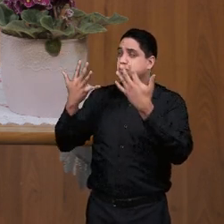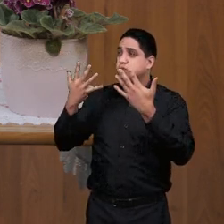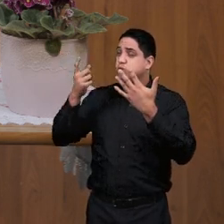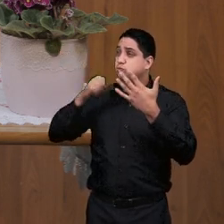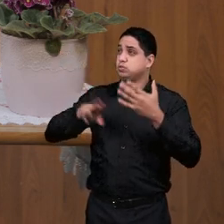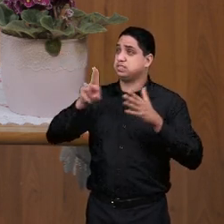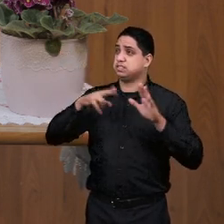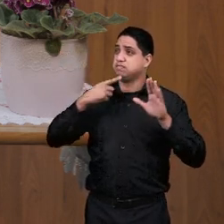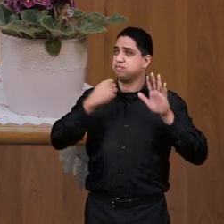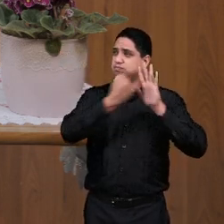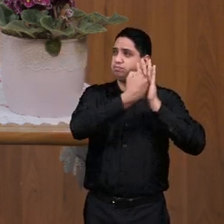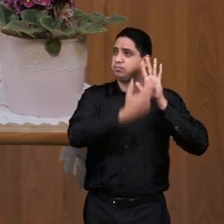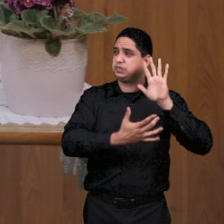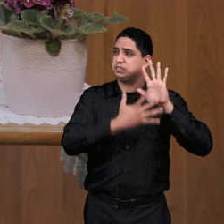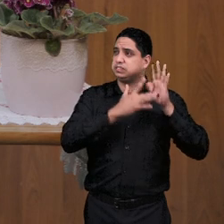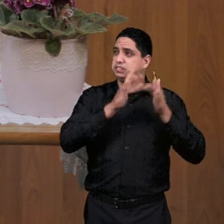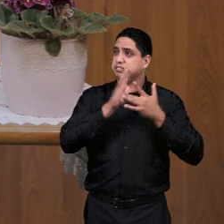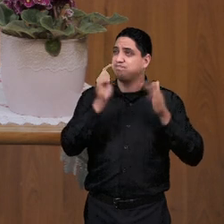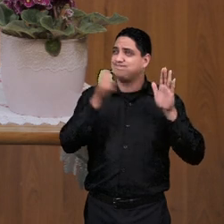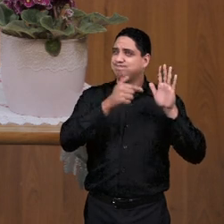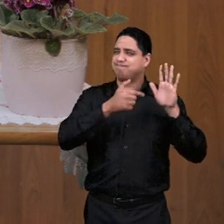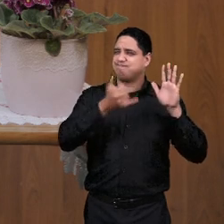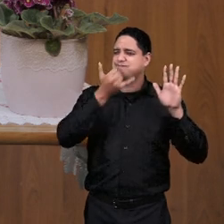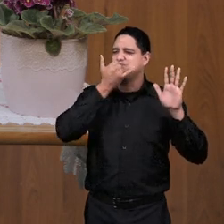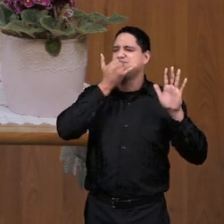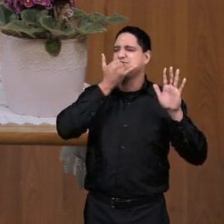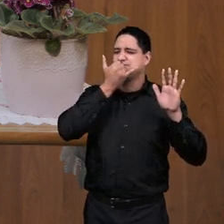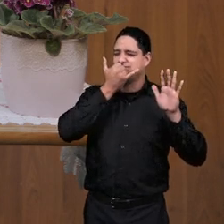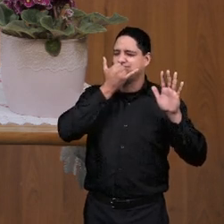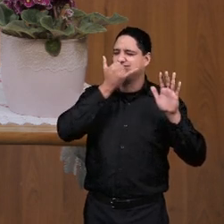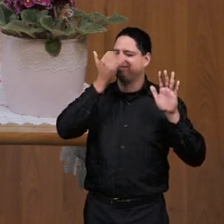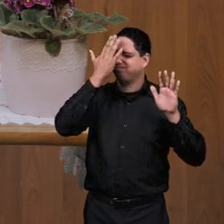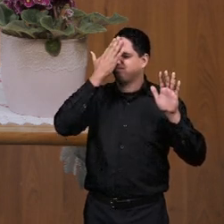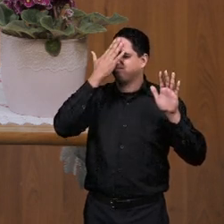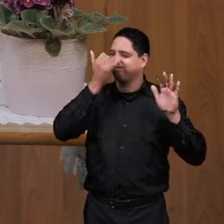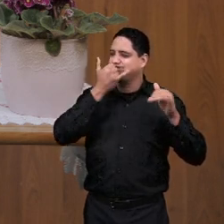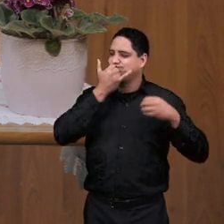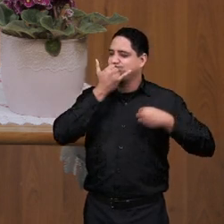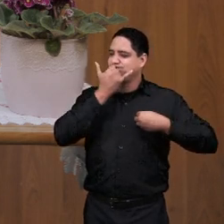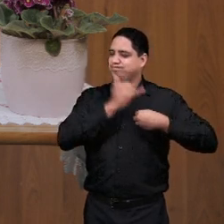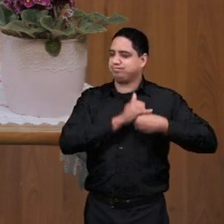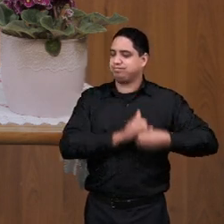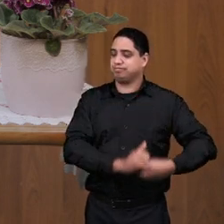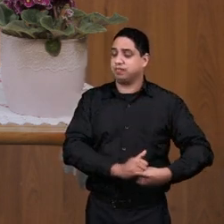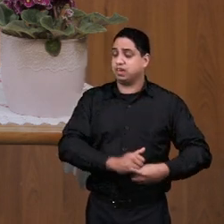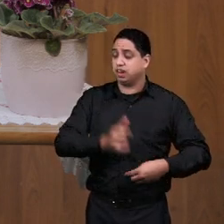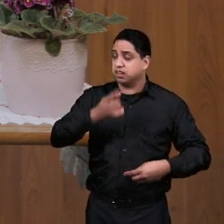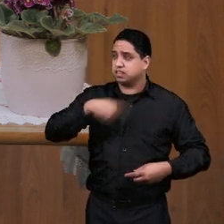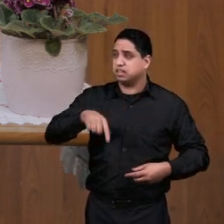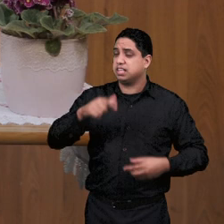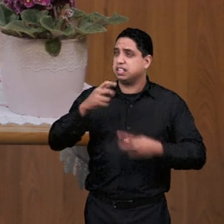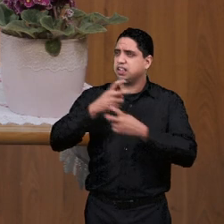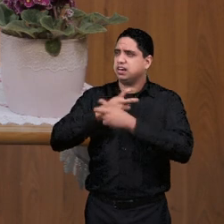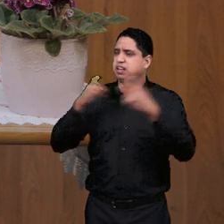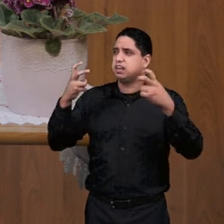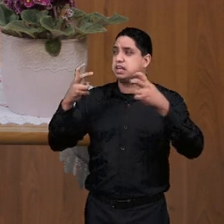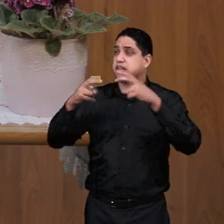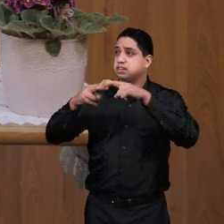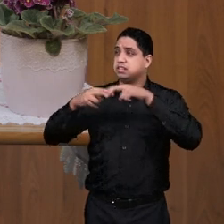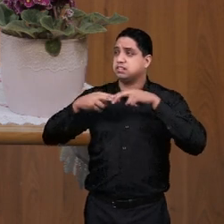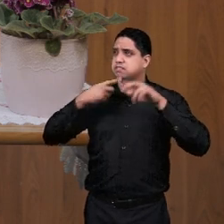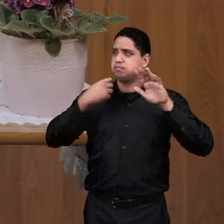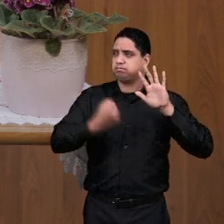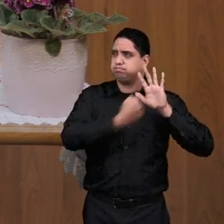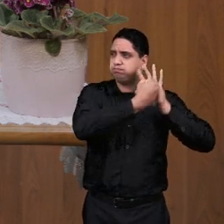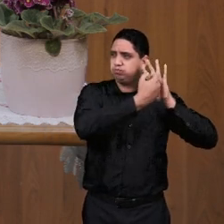ta bénédiction, le pardon de nos péchés. Nous prions, Seigneur, par l'opération du sang de